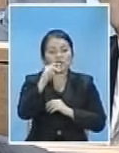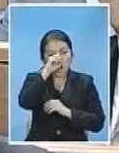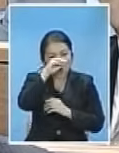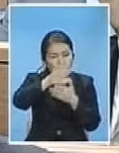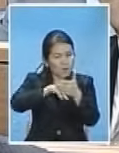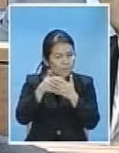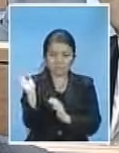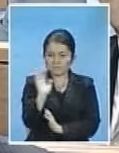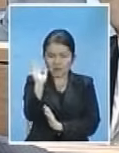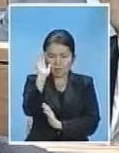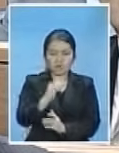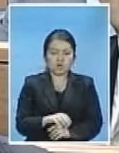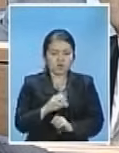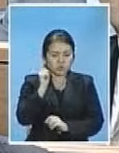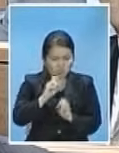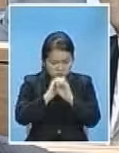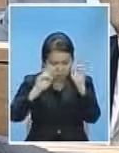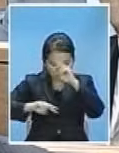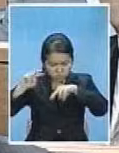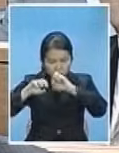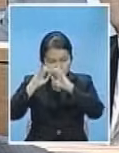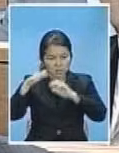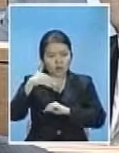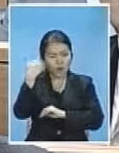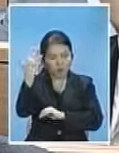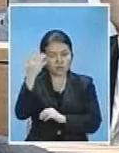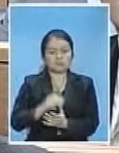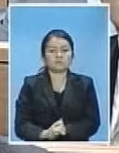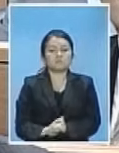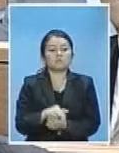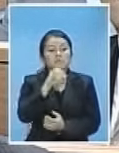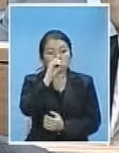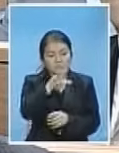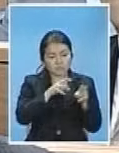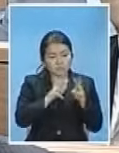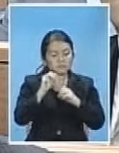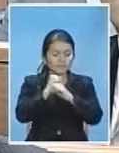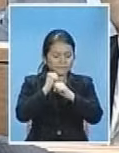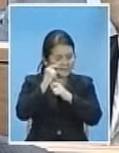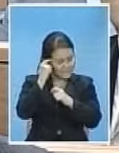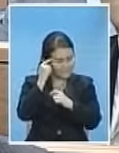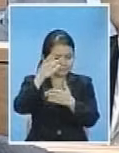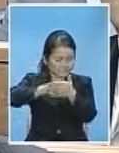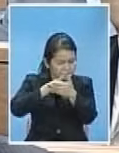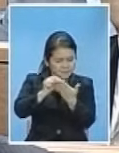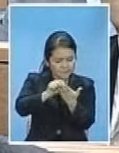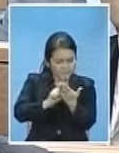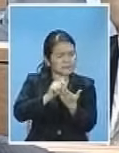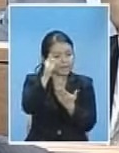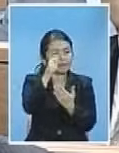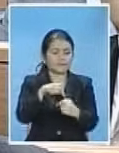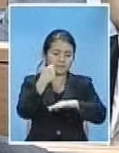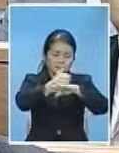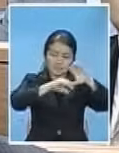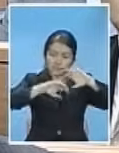ใจกราบเรียนท่านประธานไว้ว่าท่านมีสิทธิ์ที่จะออกนโยบายเพราะท่านเป็นรัฐบาล